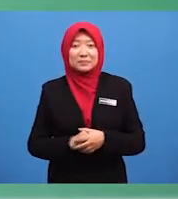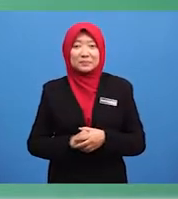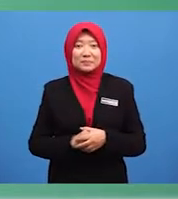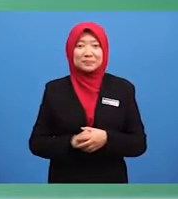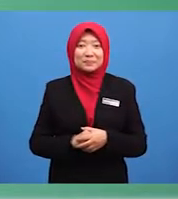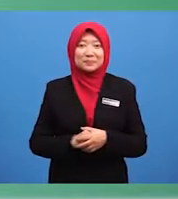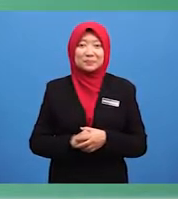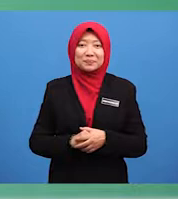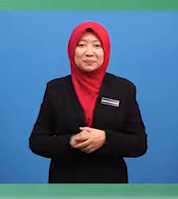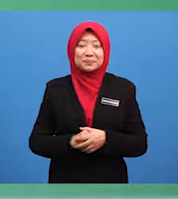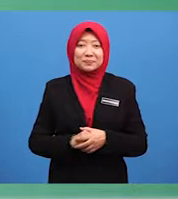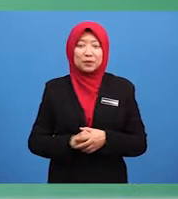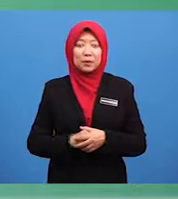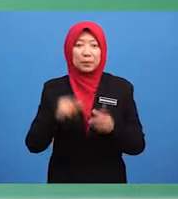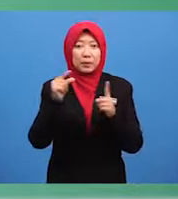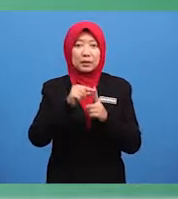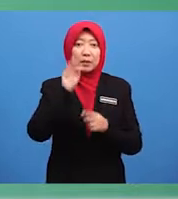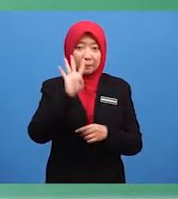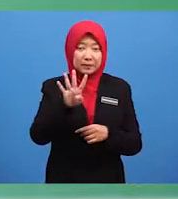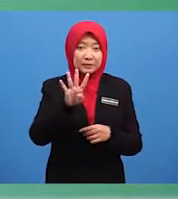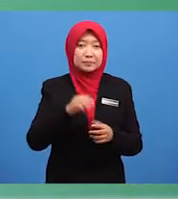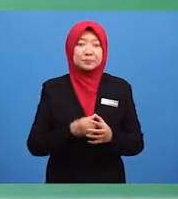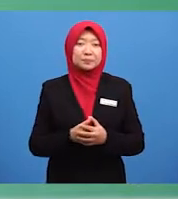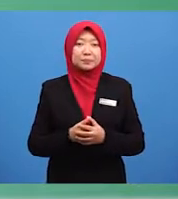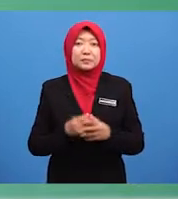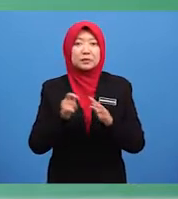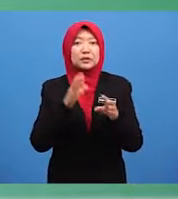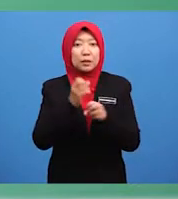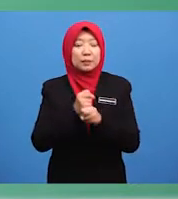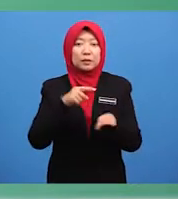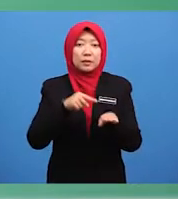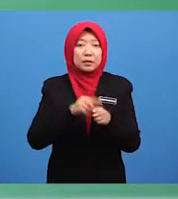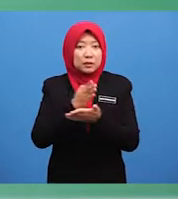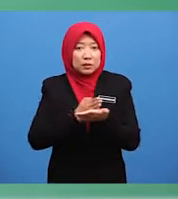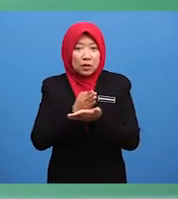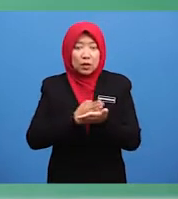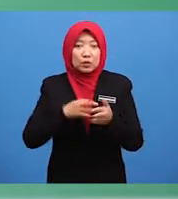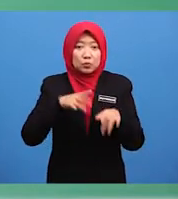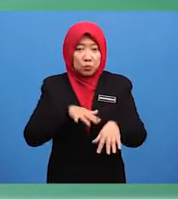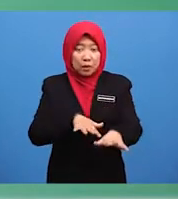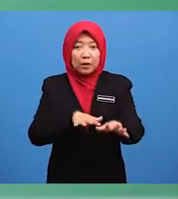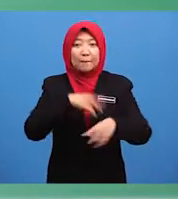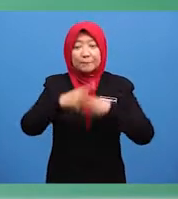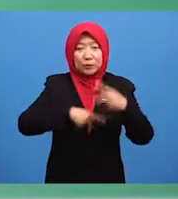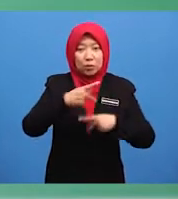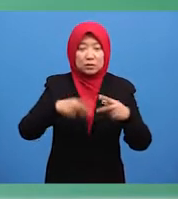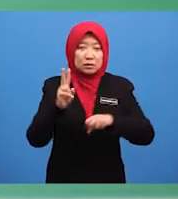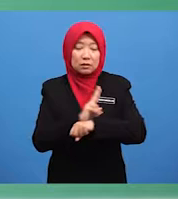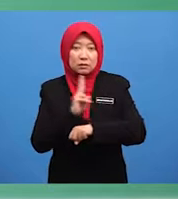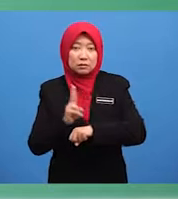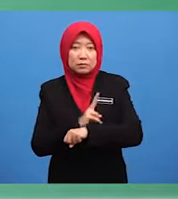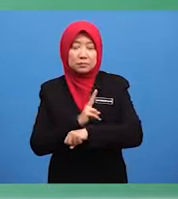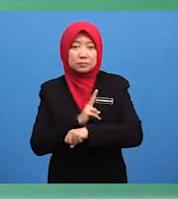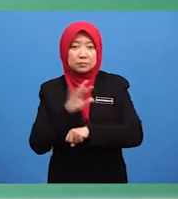itu. Perkataan keempat iaitu terdapat di tengah sungai. Proses